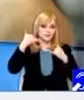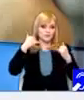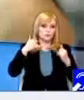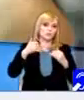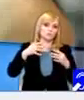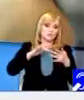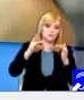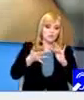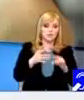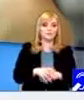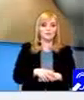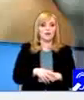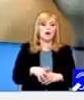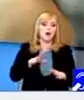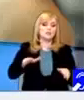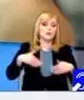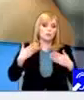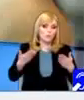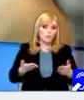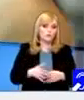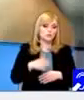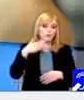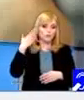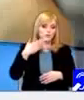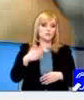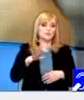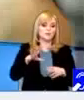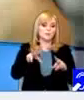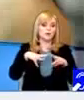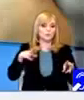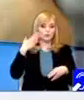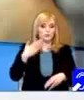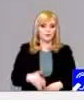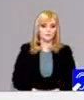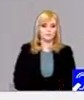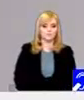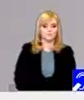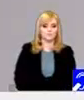Inițiativa aparține Comisiei pentru Comunitățile de Români din afara granițelor din Parlamentul României.